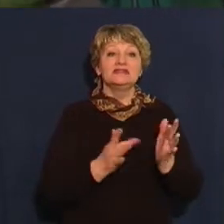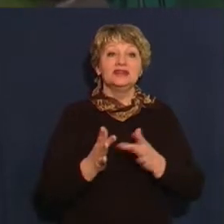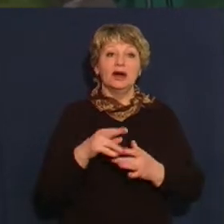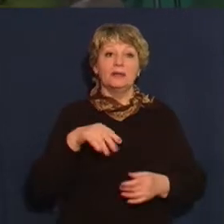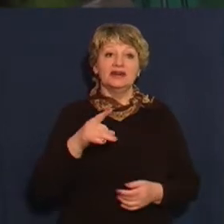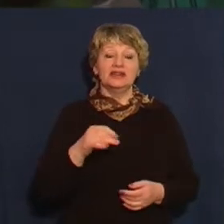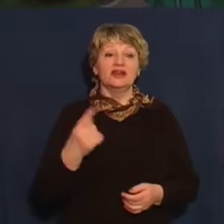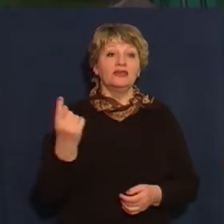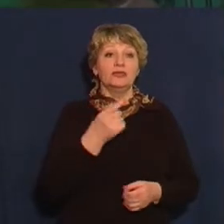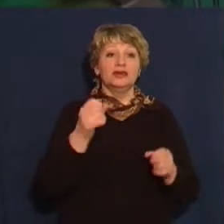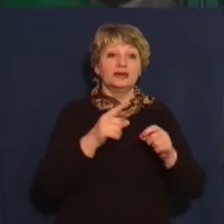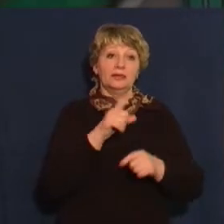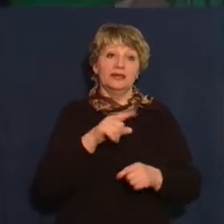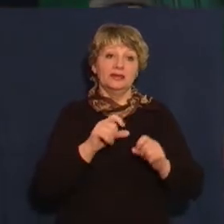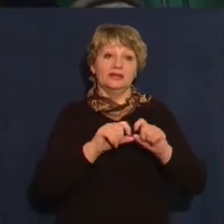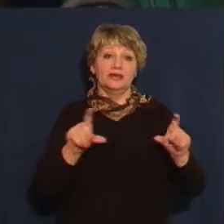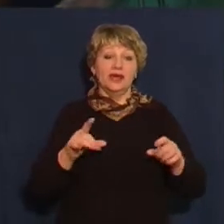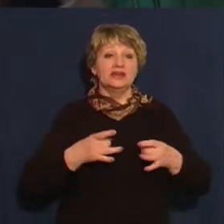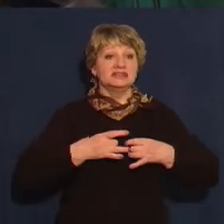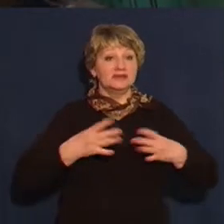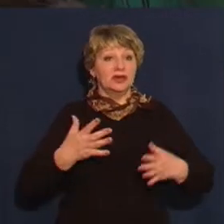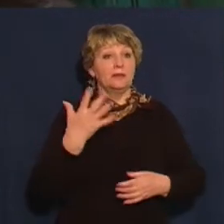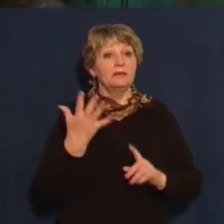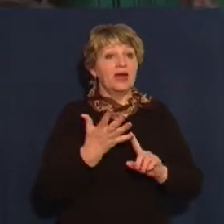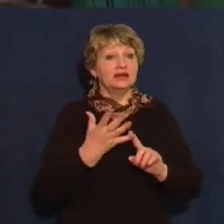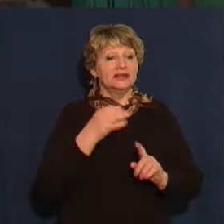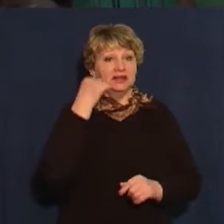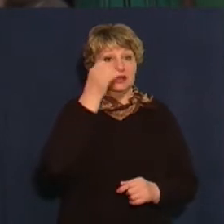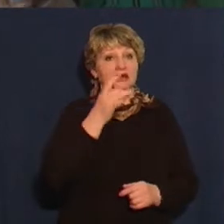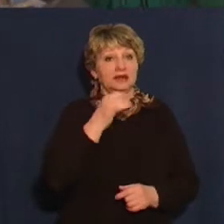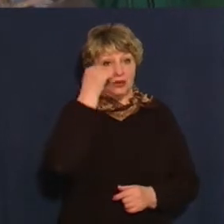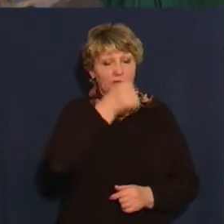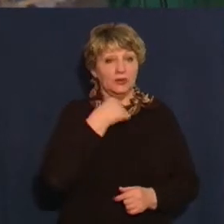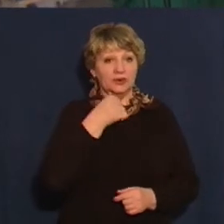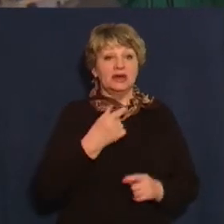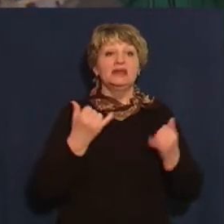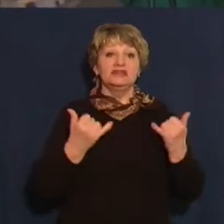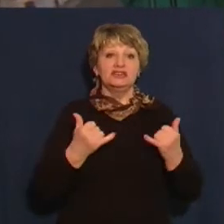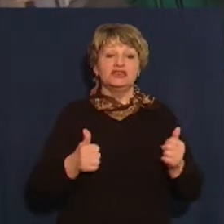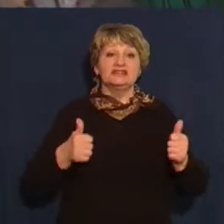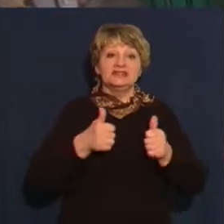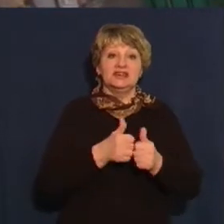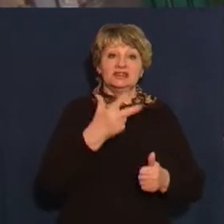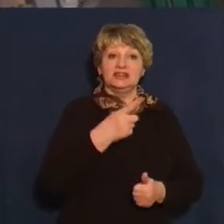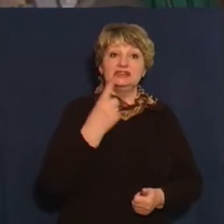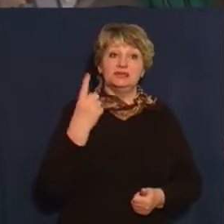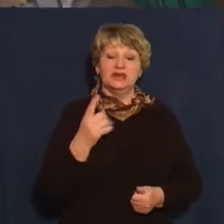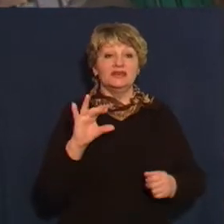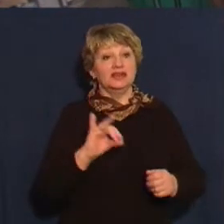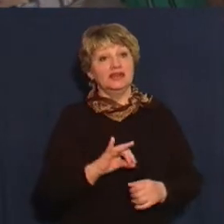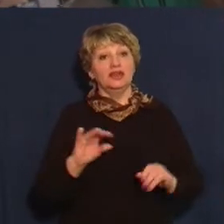міській гімназії святкують 5-й рік поспіль. Цьогоріч до заходу доєдналися школярі 31-ї гімназії та учні